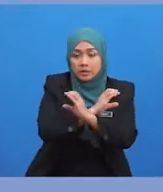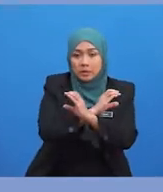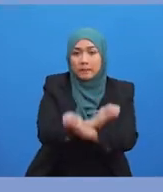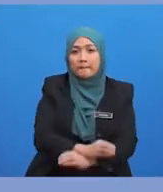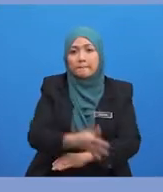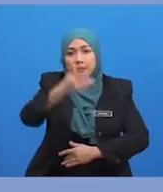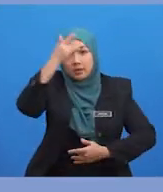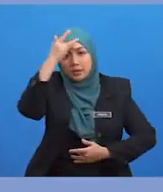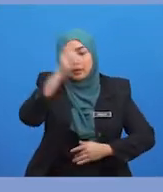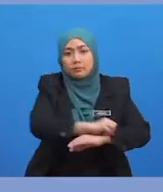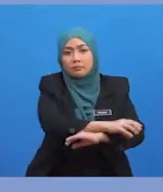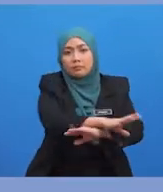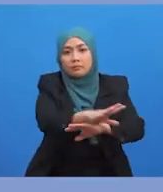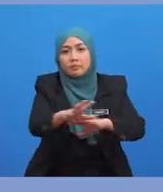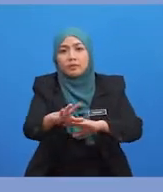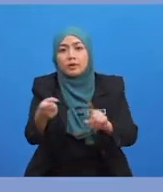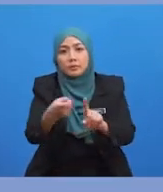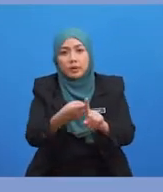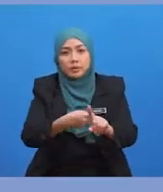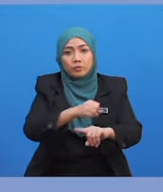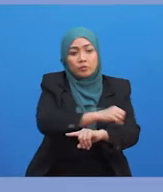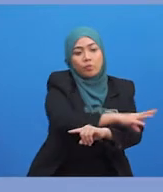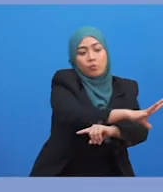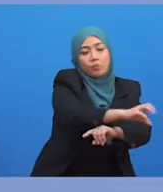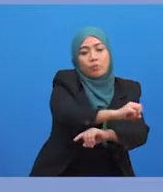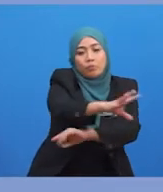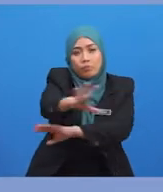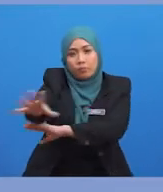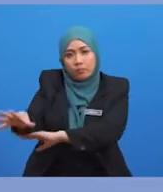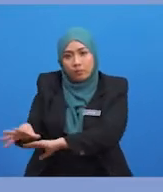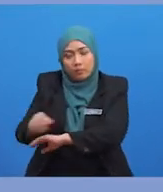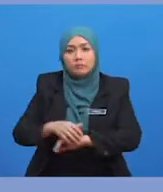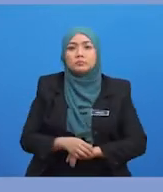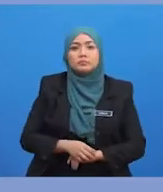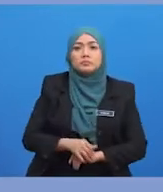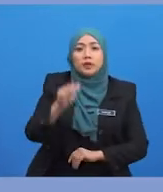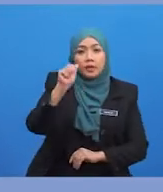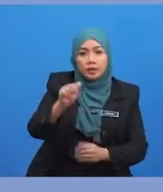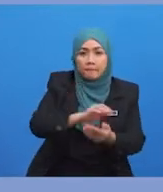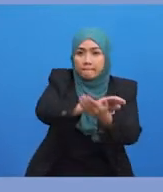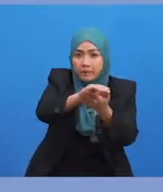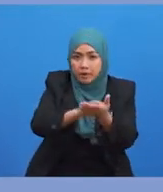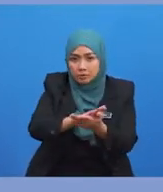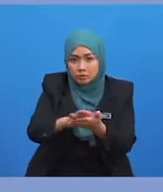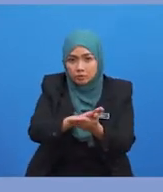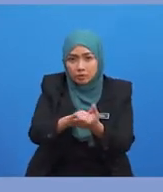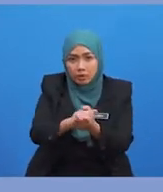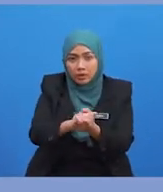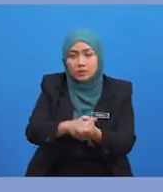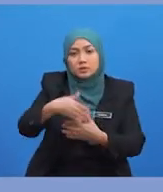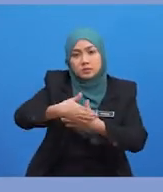berjangkit daripada merebak? A. Membasuh tangan selepas makan,